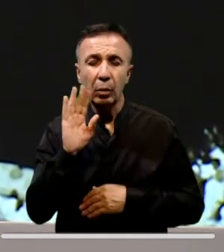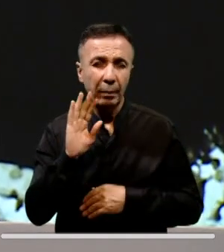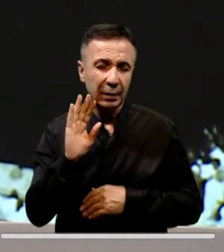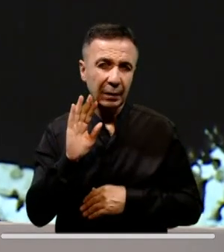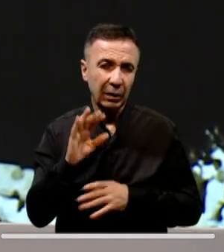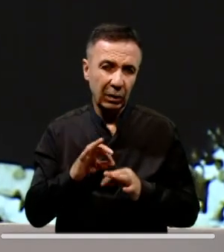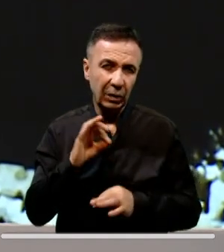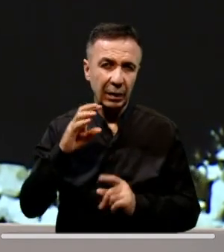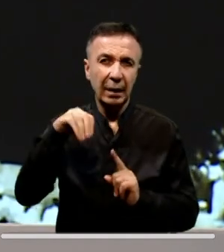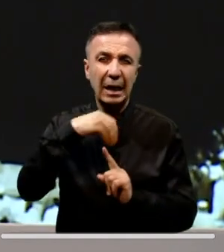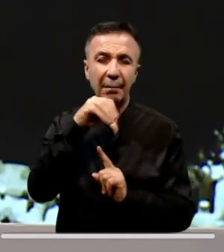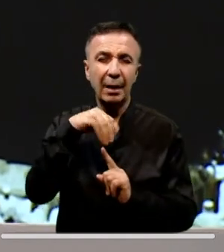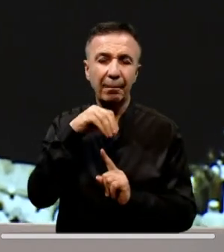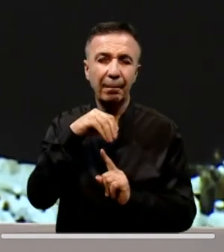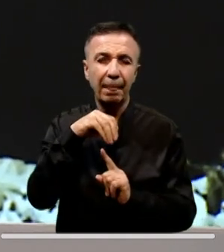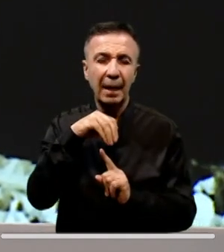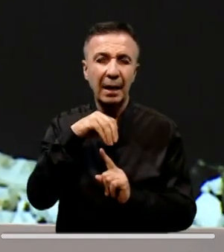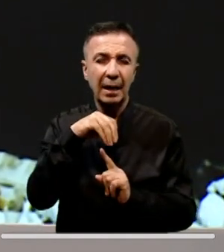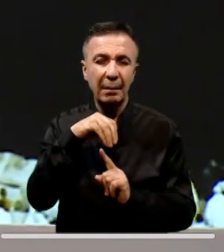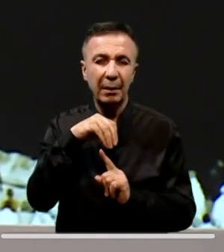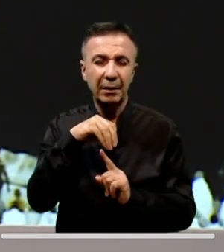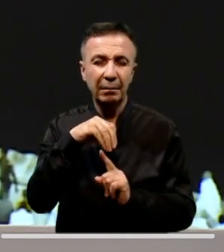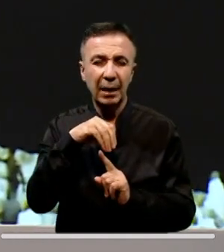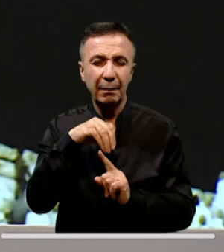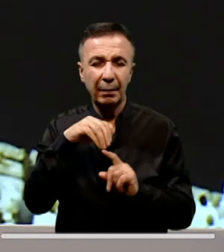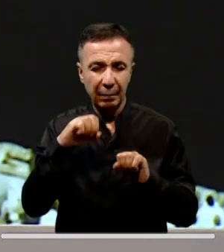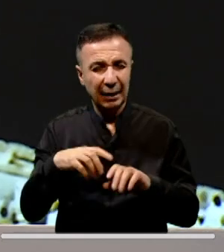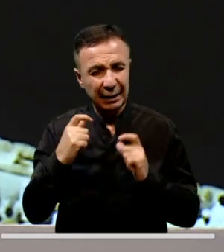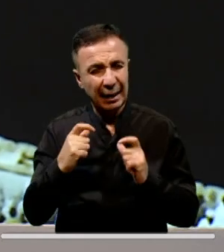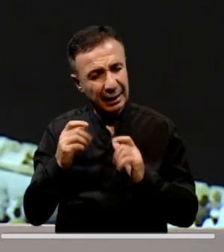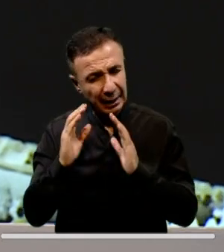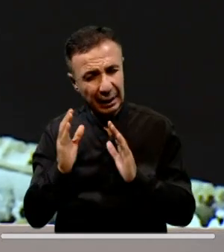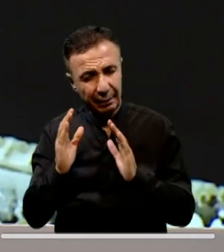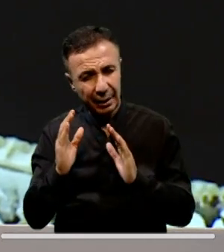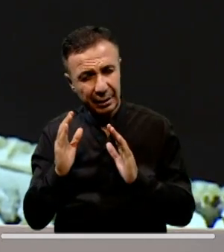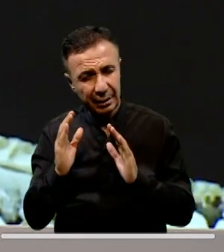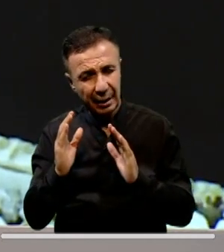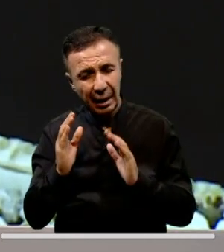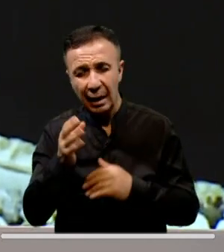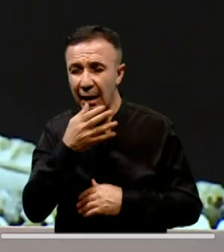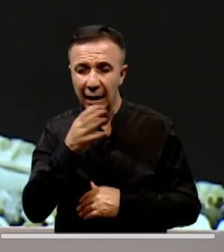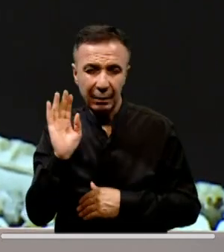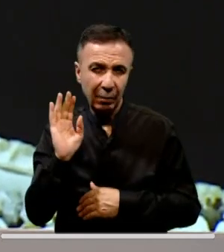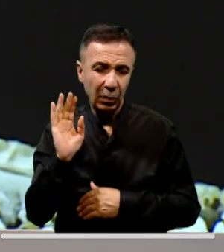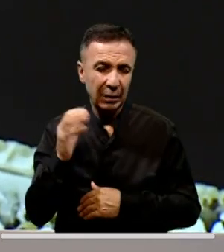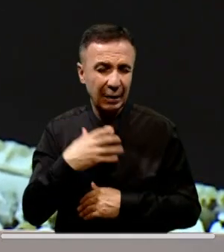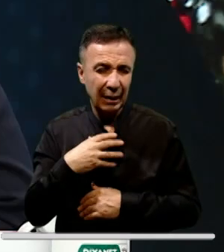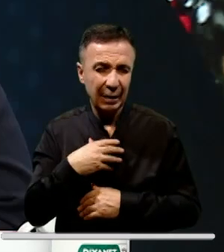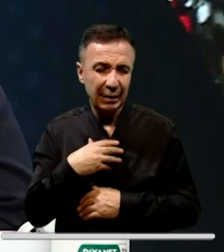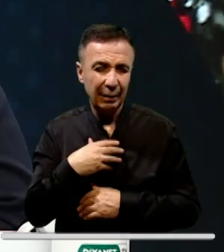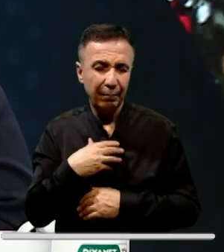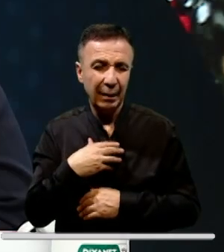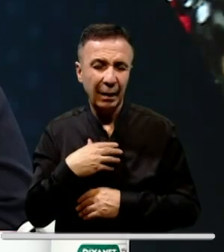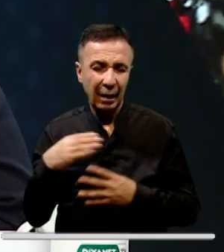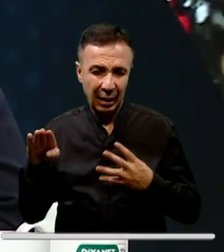imamın bıraktığı yerden devam edebiliyorsa oradan devam eder değilse kendi bildiği başka bir yeri okuyabilir bir fasıla bir ara